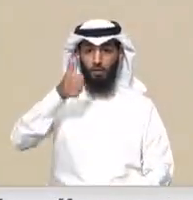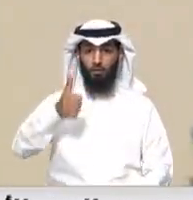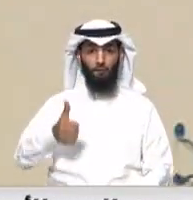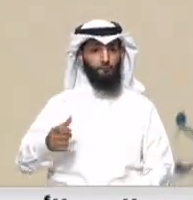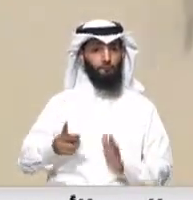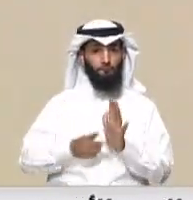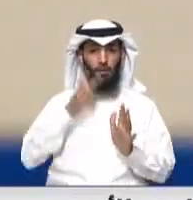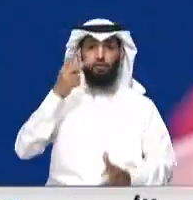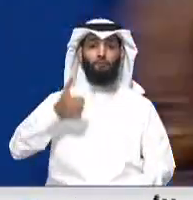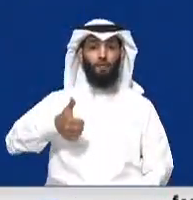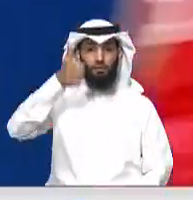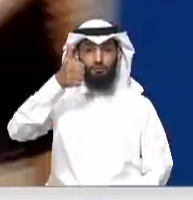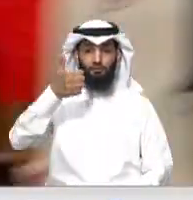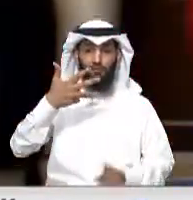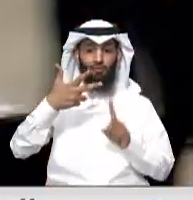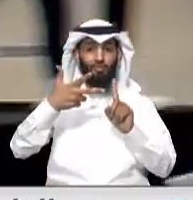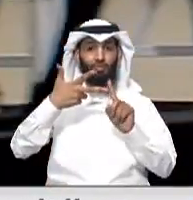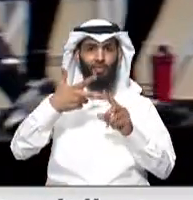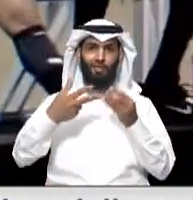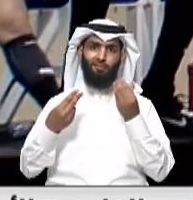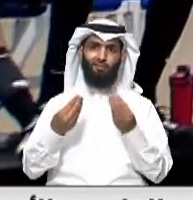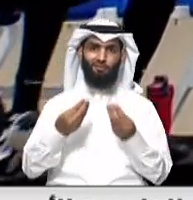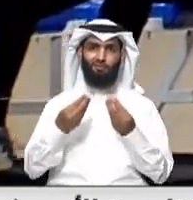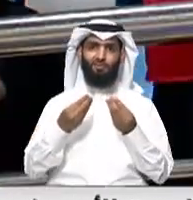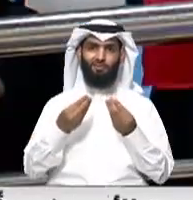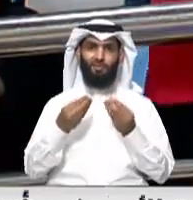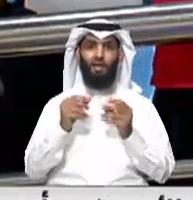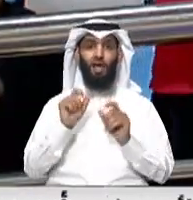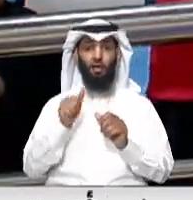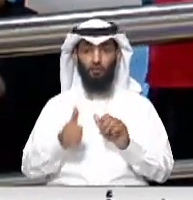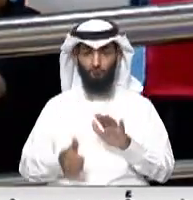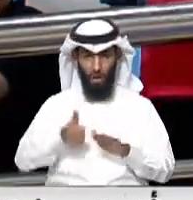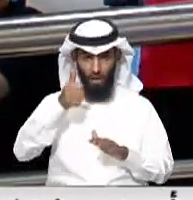خطوه من التتويج بلقب